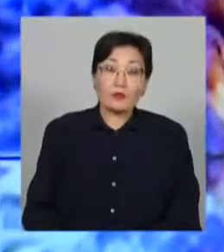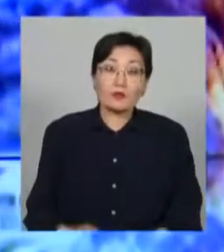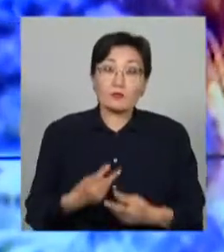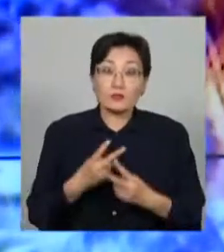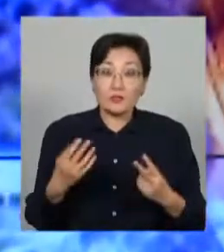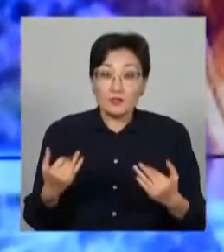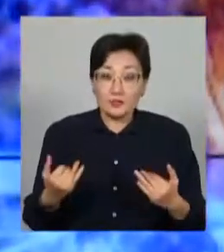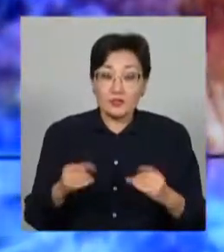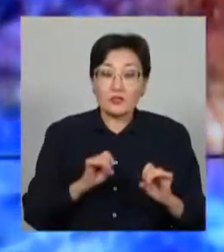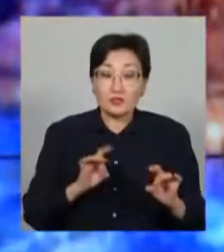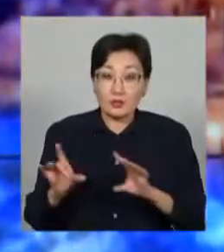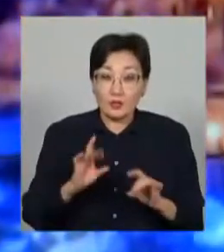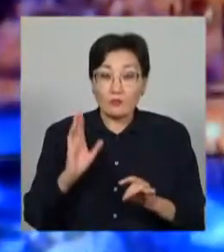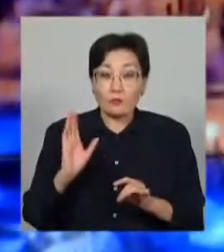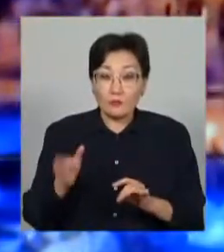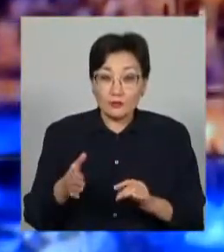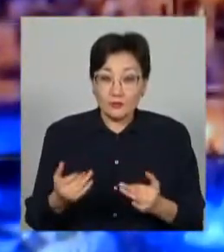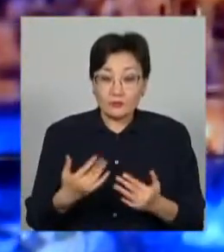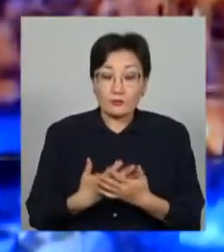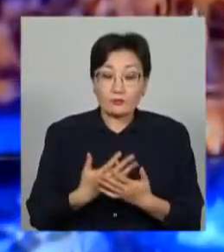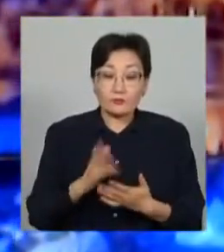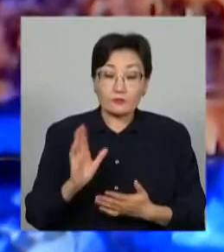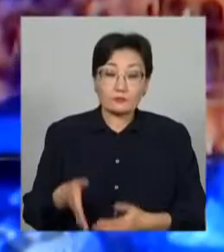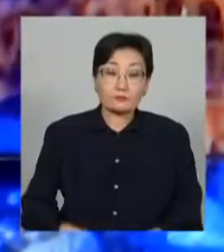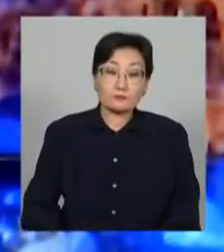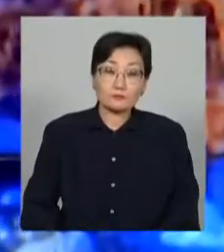көрермен, ардамыздан алыстамаңыздар, хабарымыздың екінші бөлімінен көретіндеріңіз.